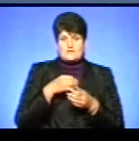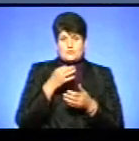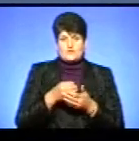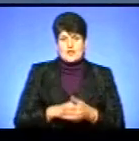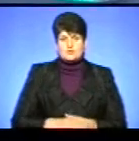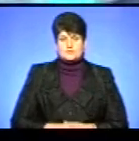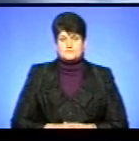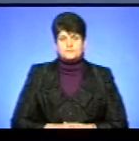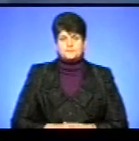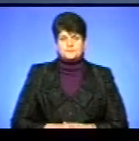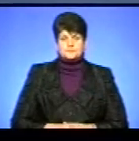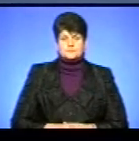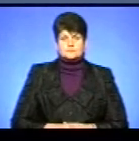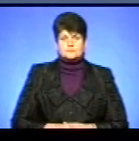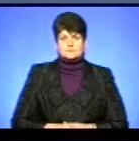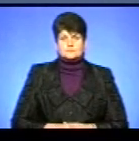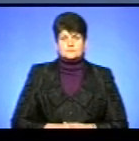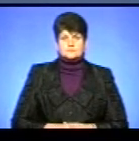відповідальності.